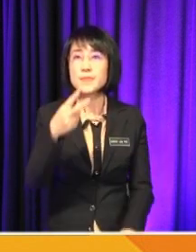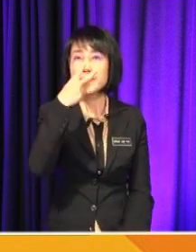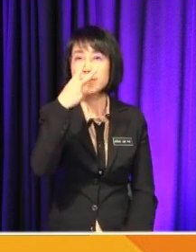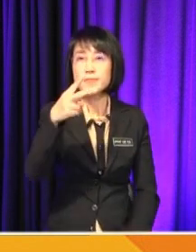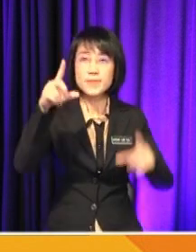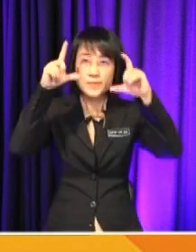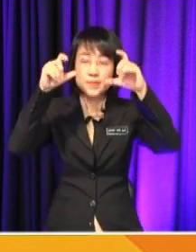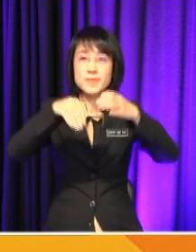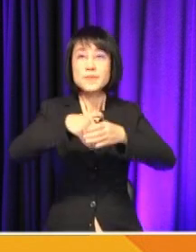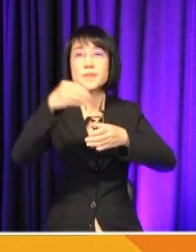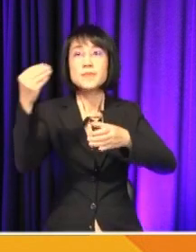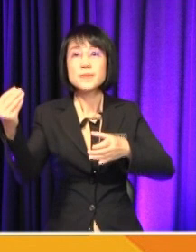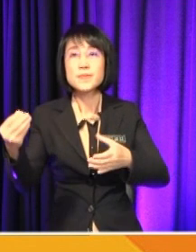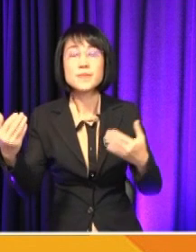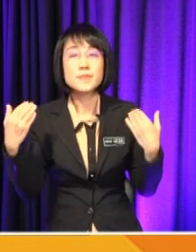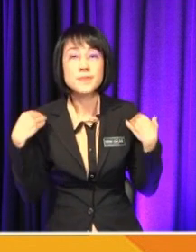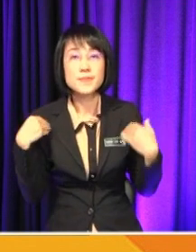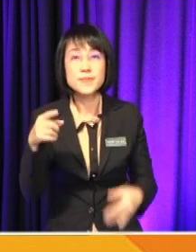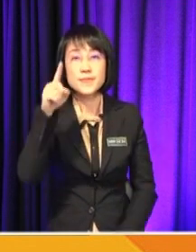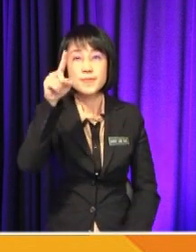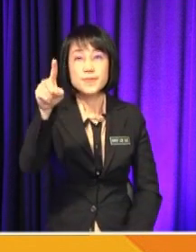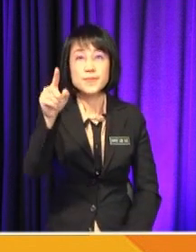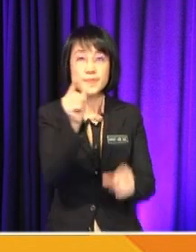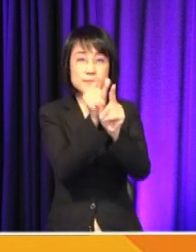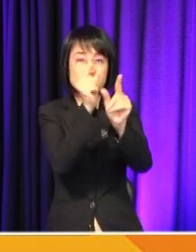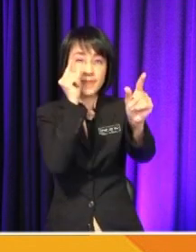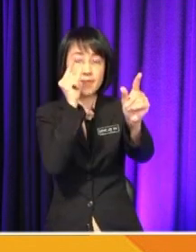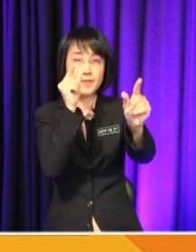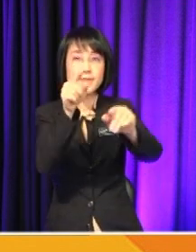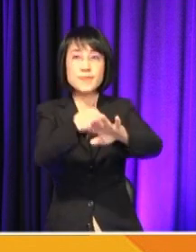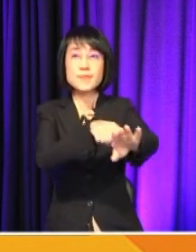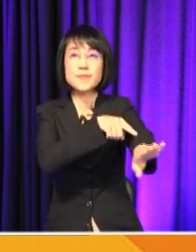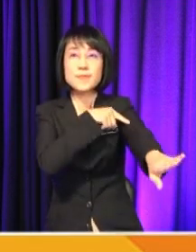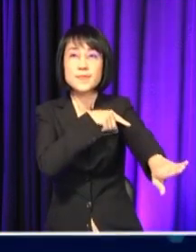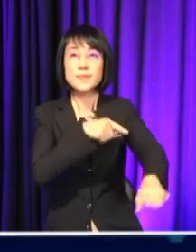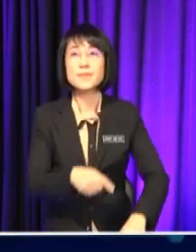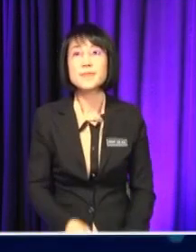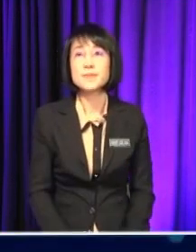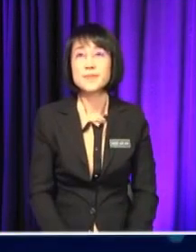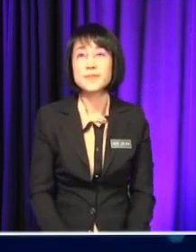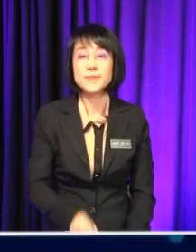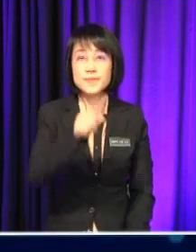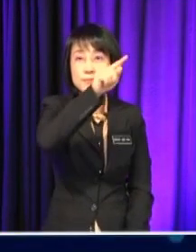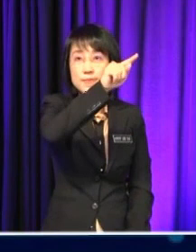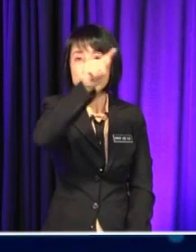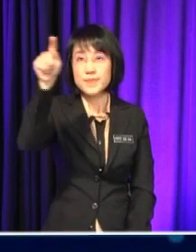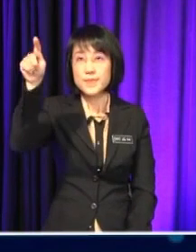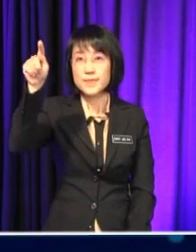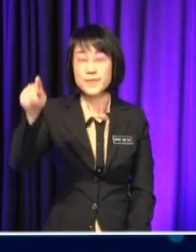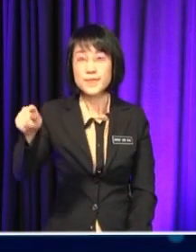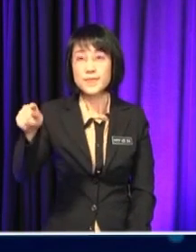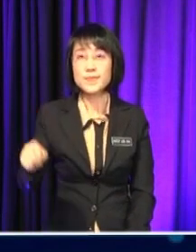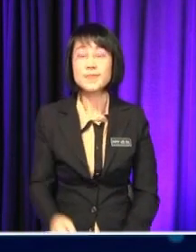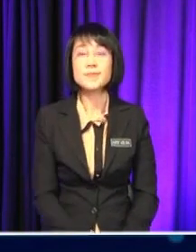Camry luaran itu ada satu garisan panjang yang beli meliputi atau menutup menutupi